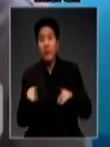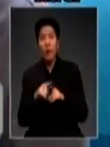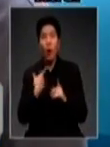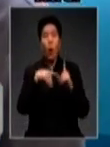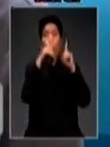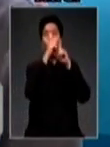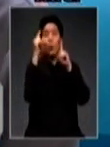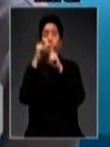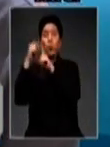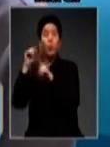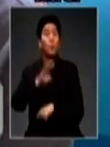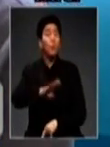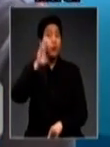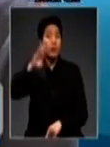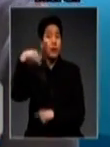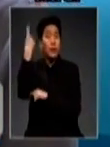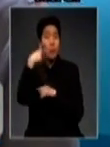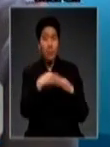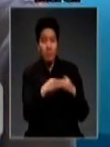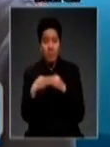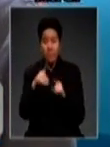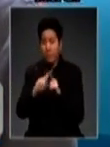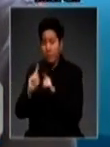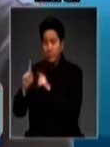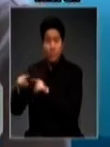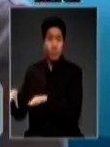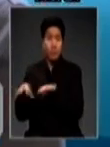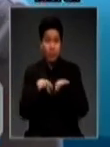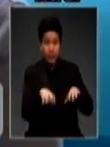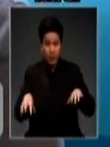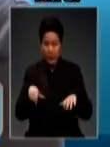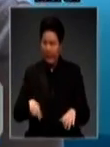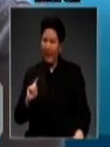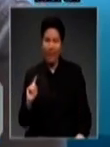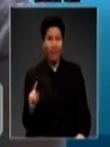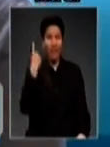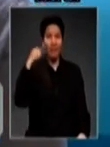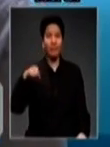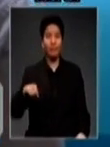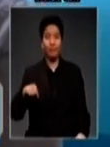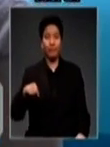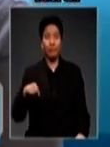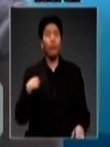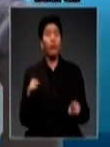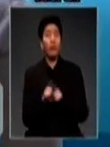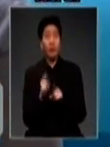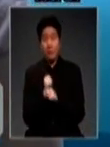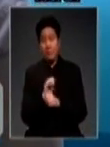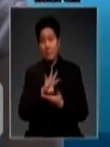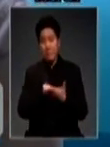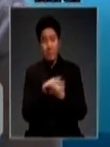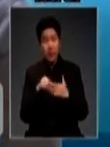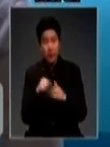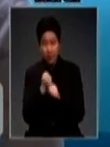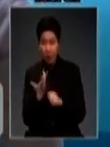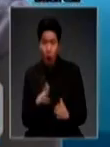ร์ต่างๆนะครับตอนนี้ก็ในประเทศไทยนะครับคิดว่าเป็นเจ้าแรกเลยที่ทำแพลตฟอร์มที่สาม